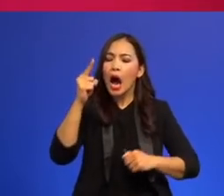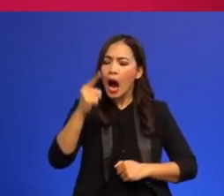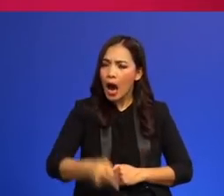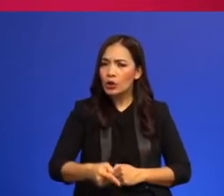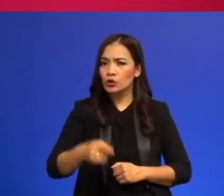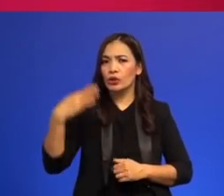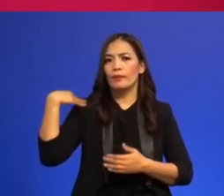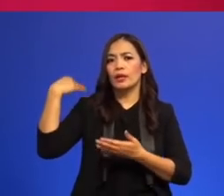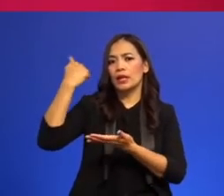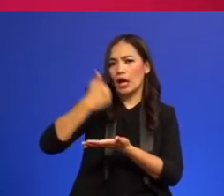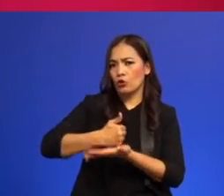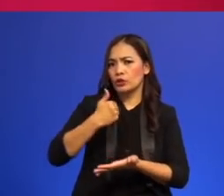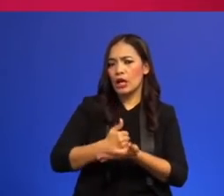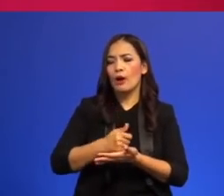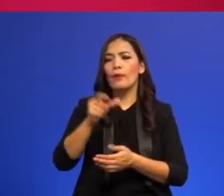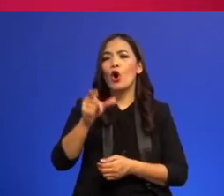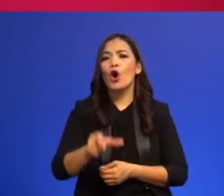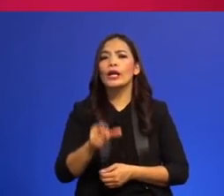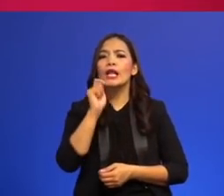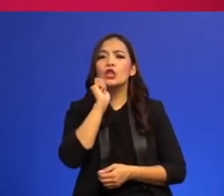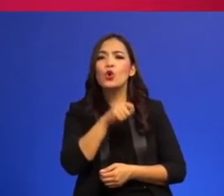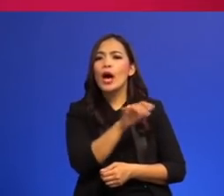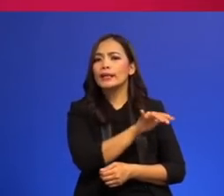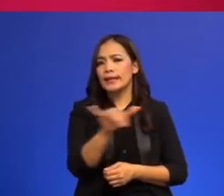harus memikul beban orang tuanya.